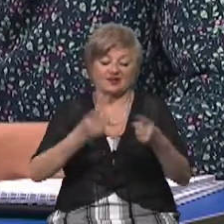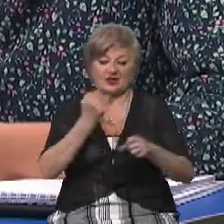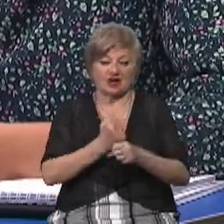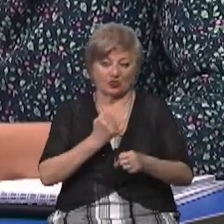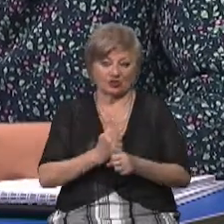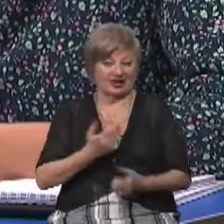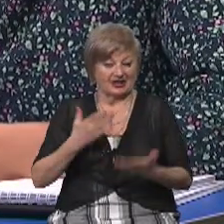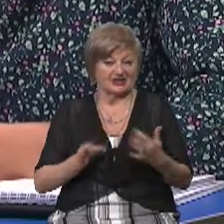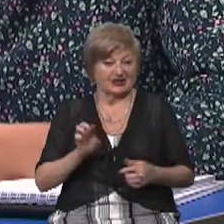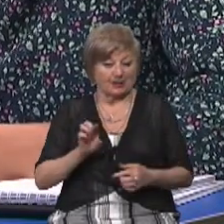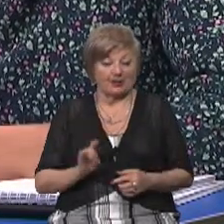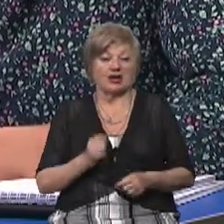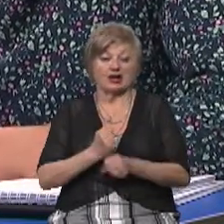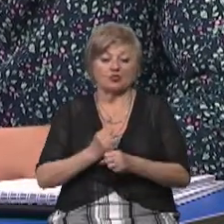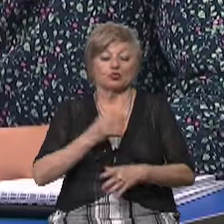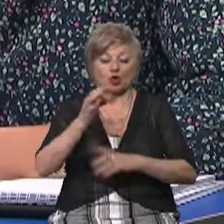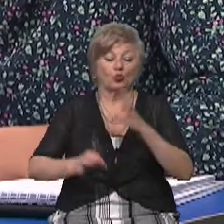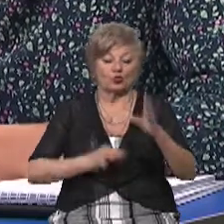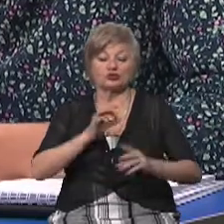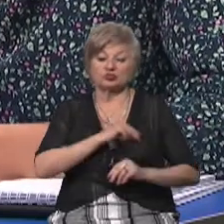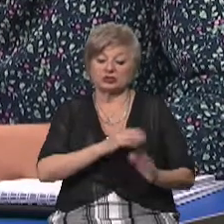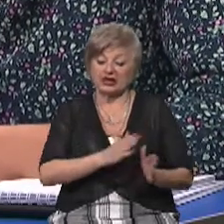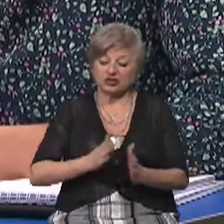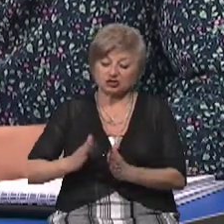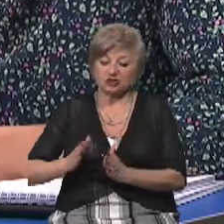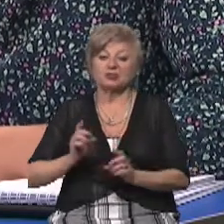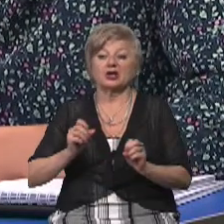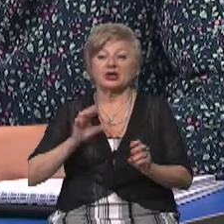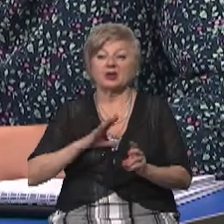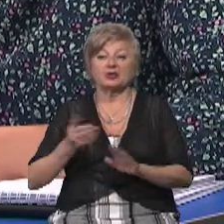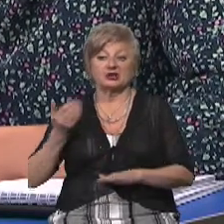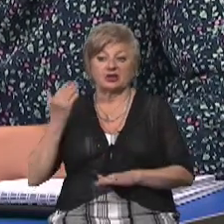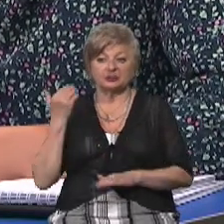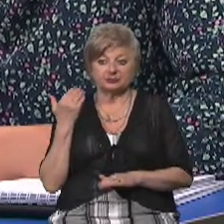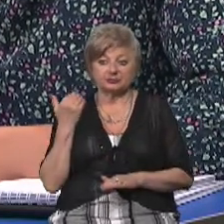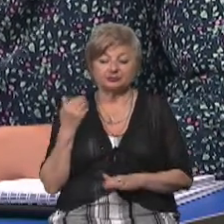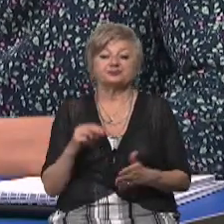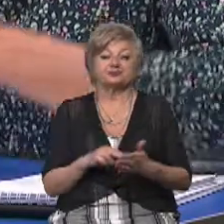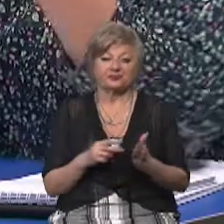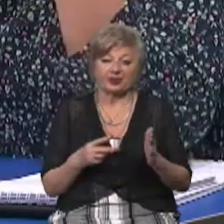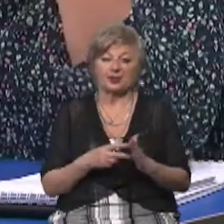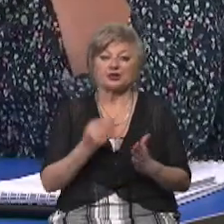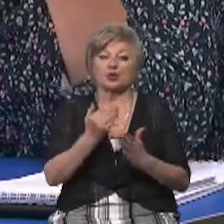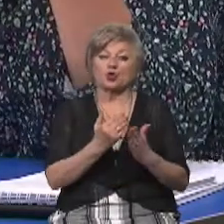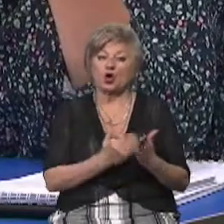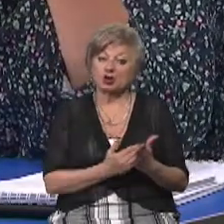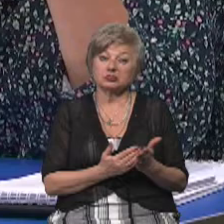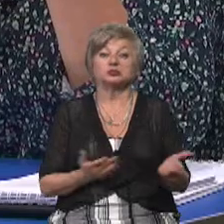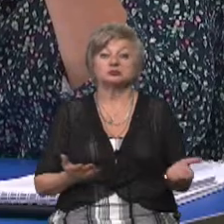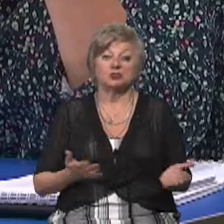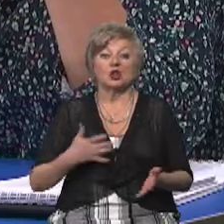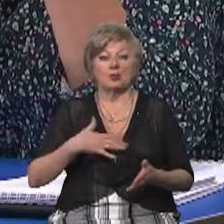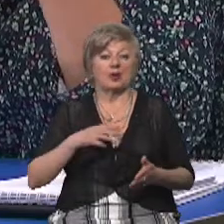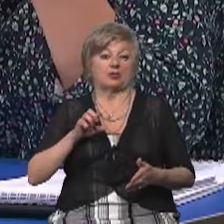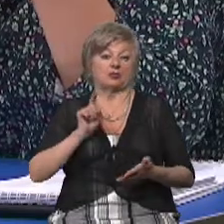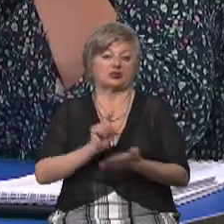сейчас работала в круглосуточном режиме, как это было, в общем-то, и запланировано в программах, то, конечно, мы бы